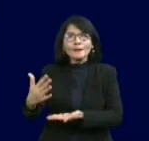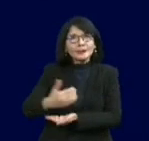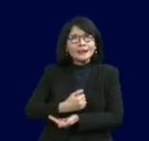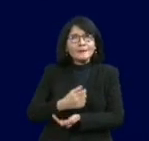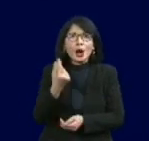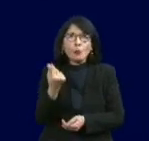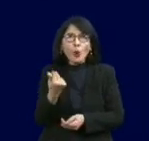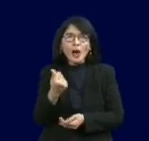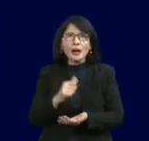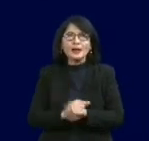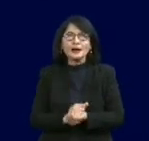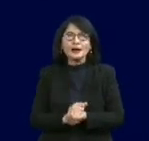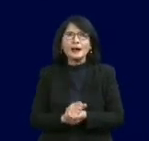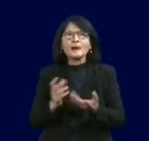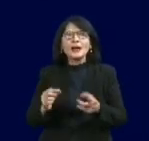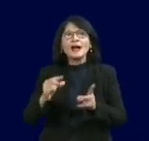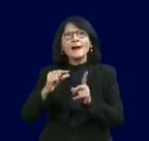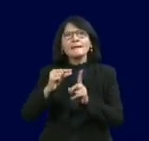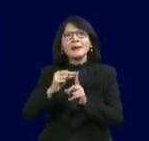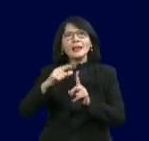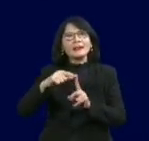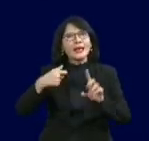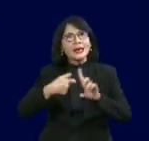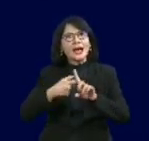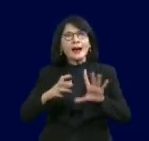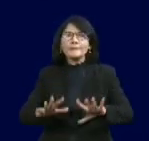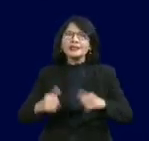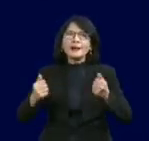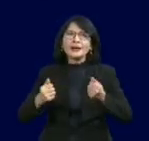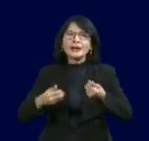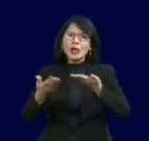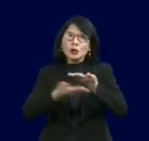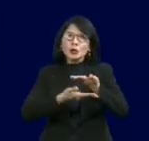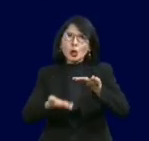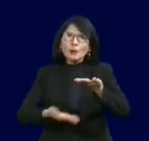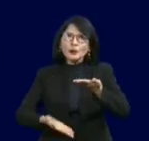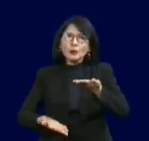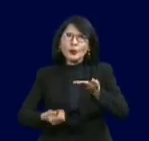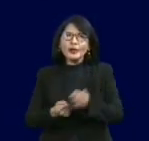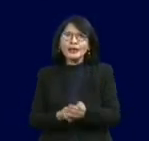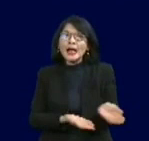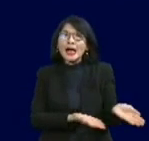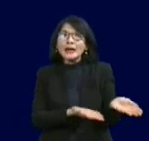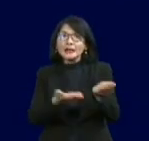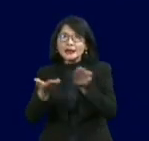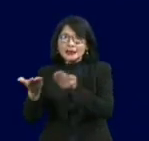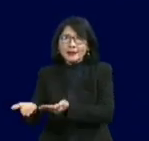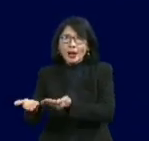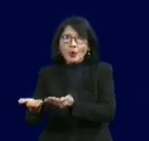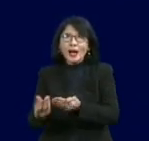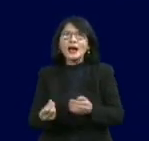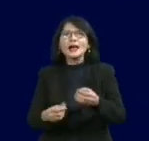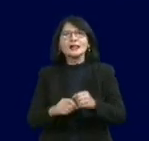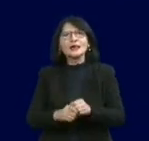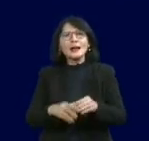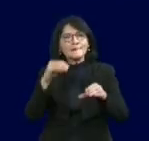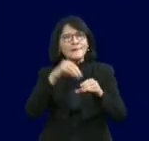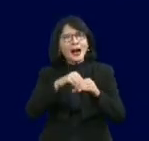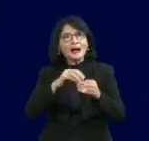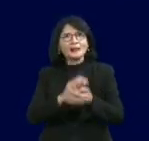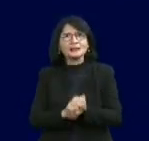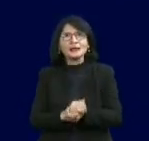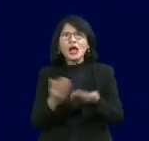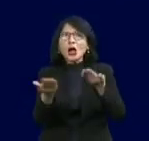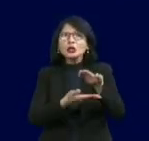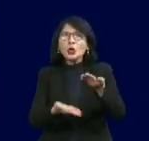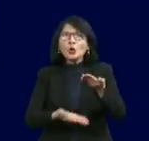mencairkan, maka PTK menyiapkan dokumen-dokumen dan dibawa kepada bank penyalur. Dokumen